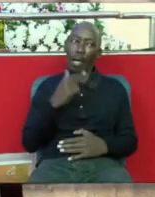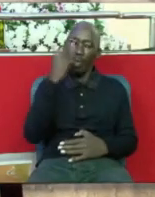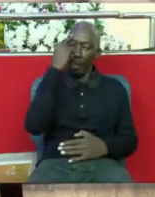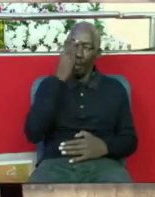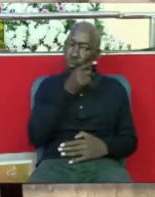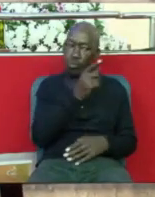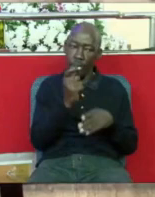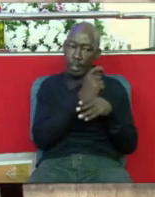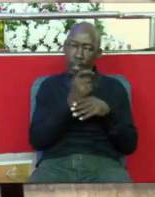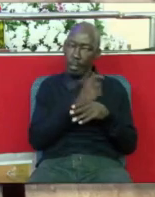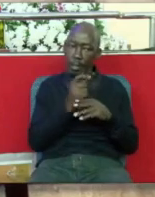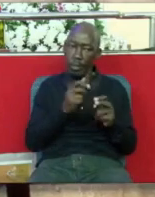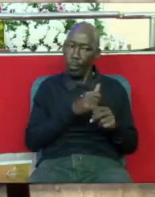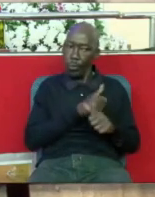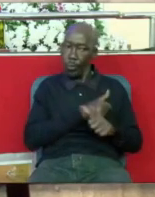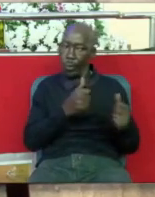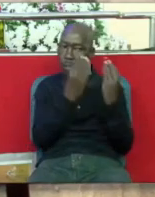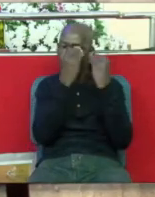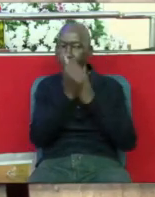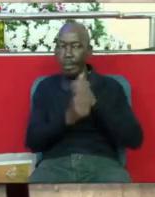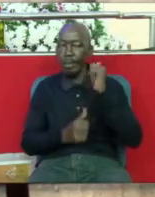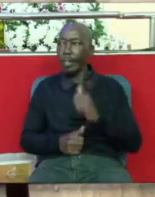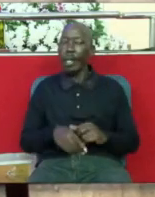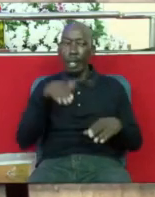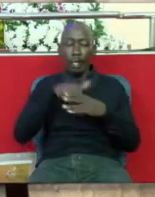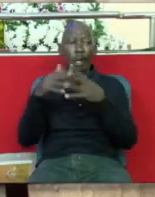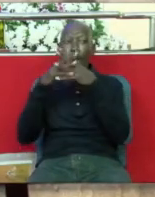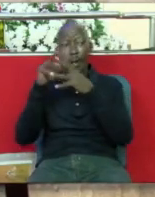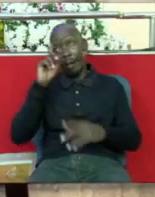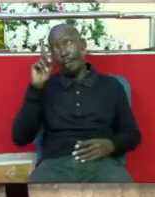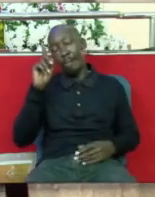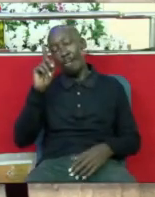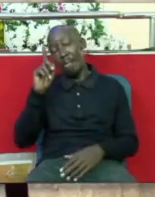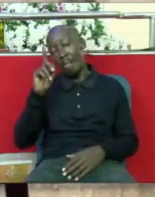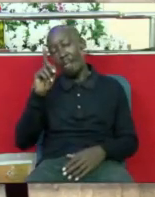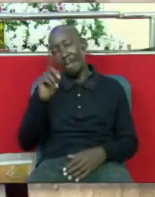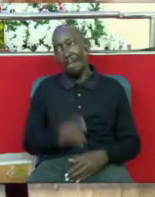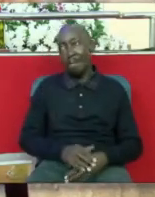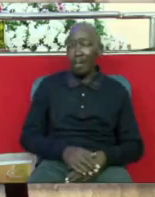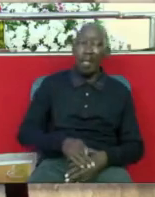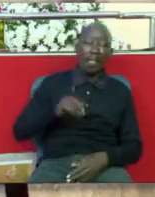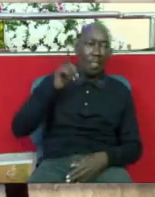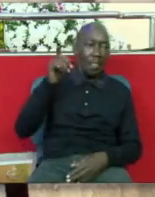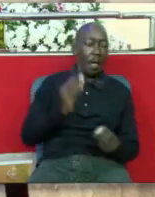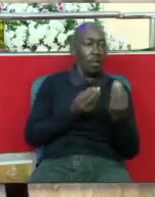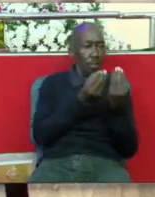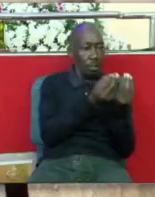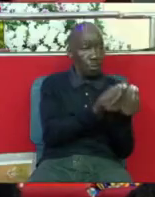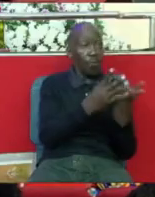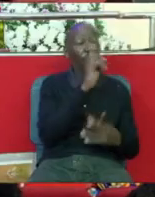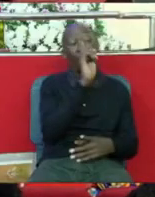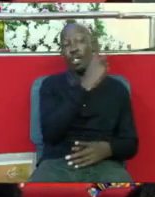very well. Nafikiri haukunifunza vizuri. And in the US, hapa Marekani, they are mandated to train you before they hire